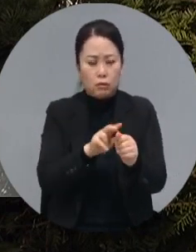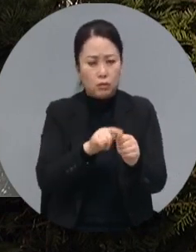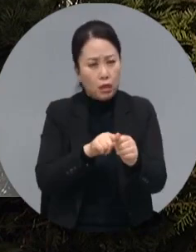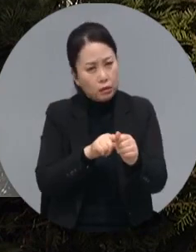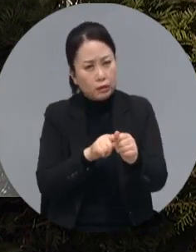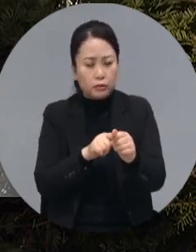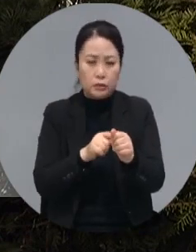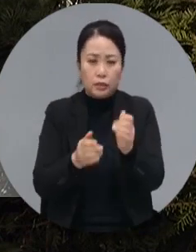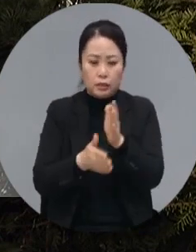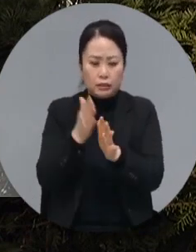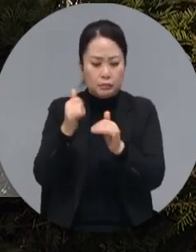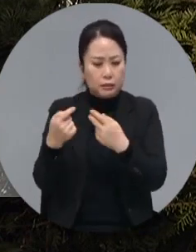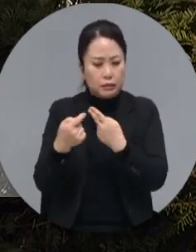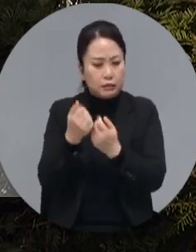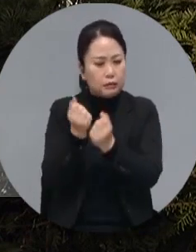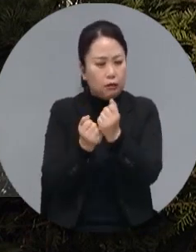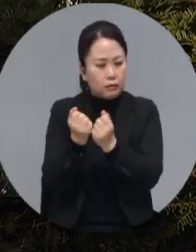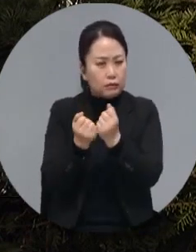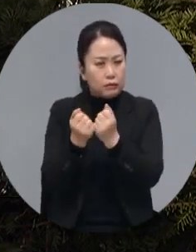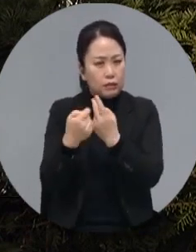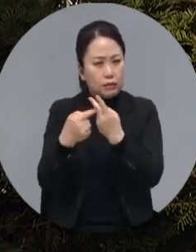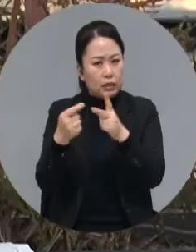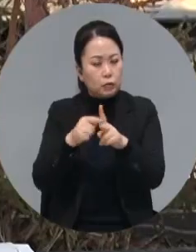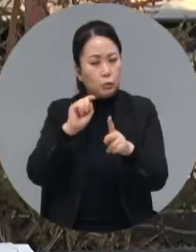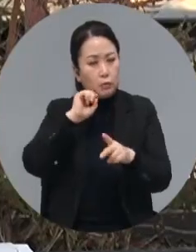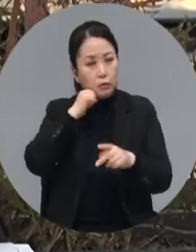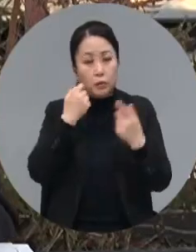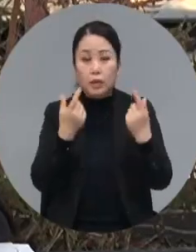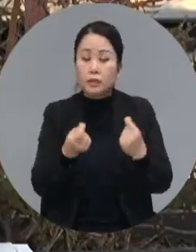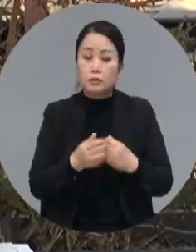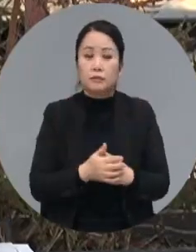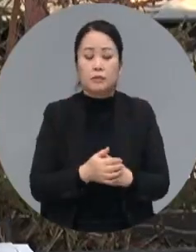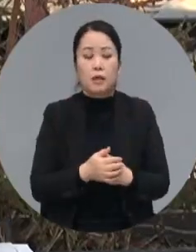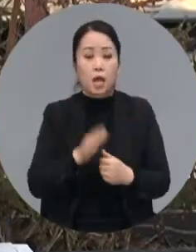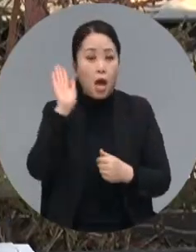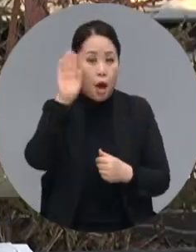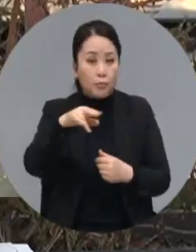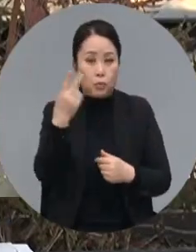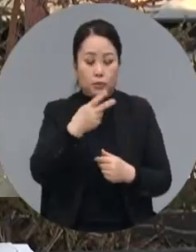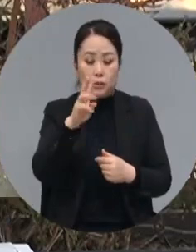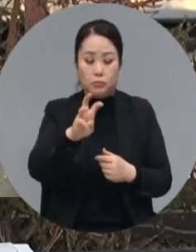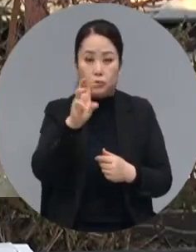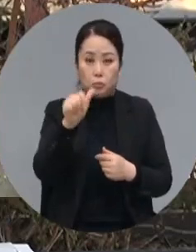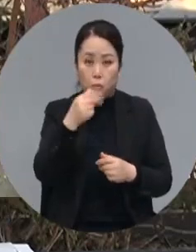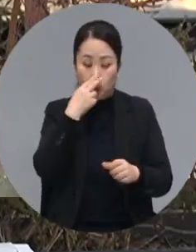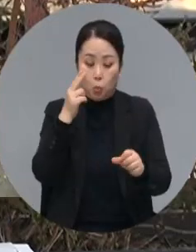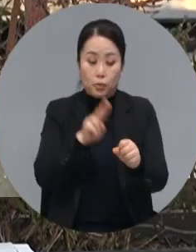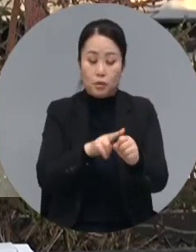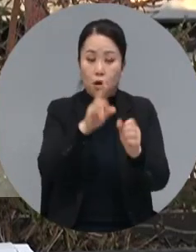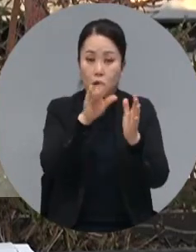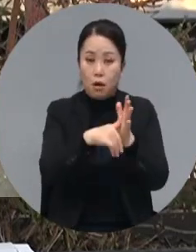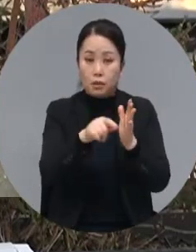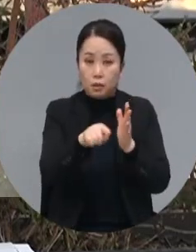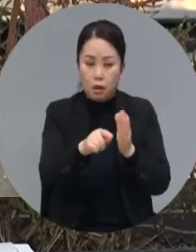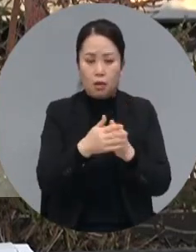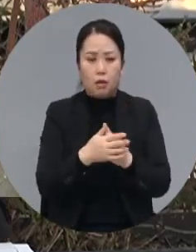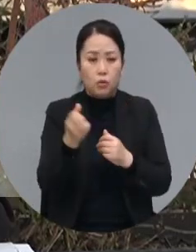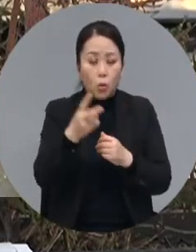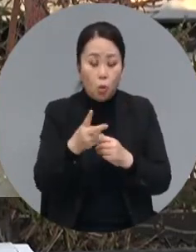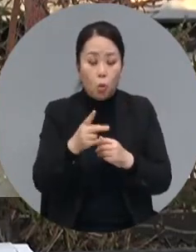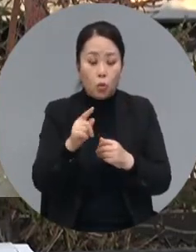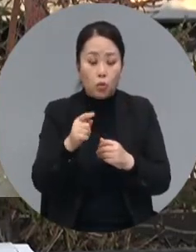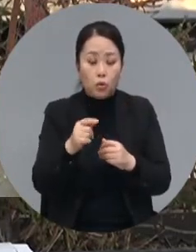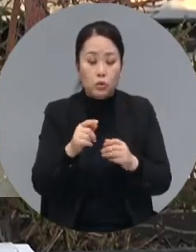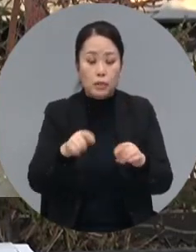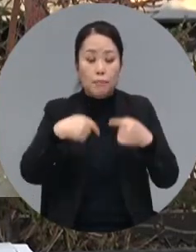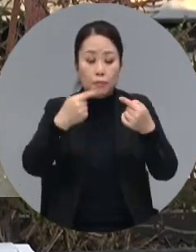설득하기에는 부족하지 않았나라는 생각도 듭니다. 앞으로 2035년 도전에 있어서 또 어떤 후보국이